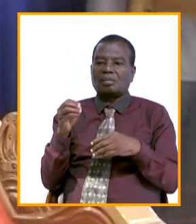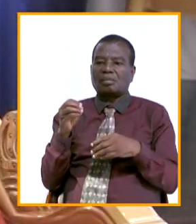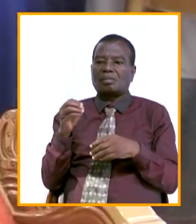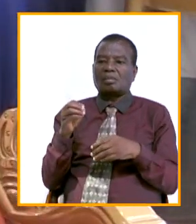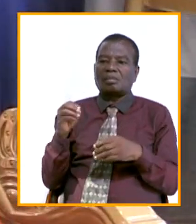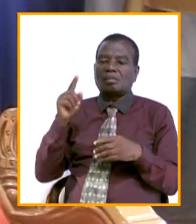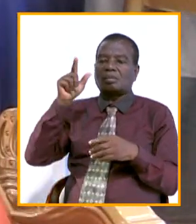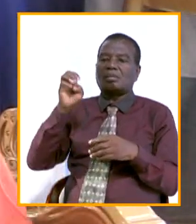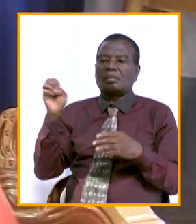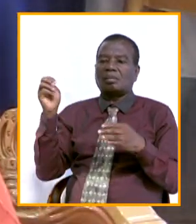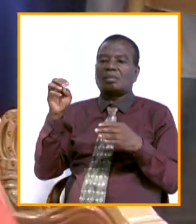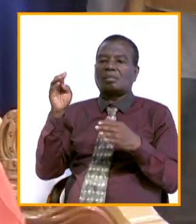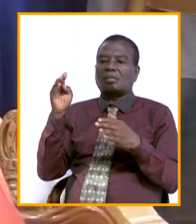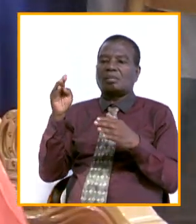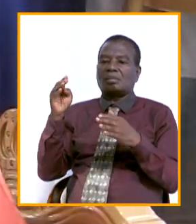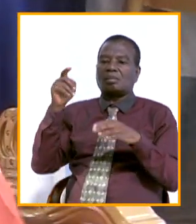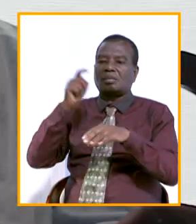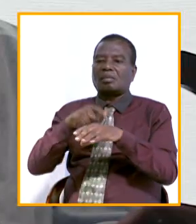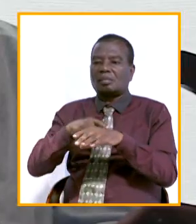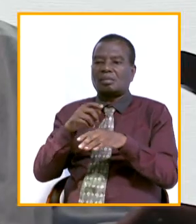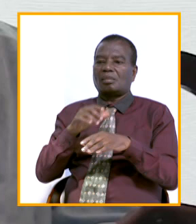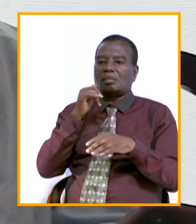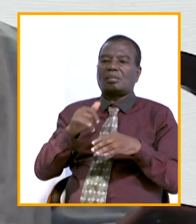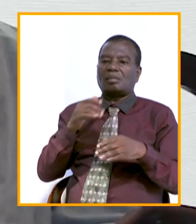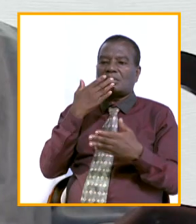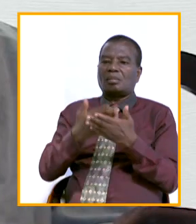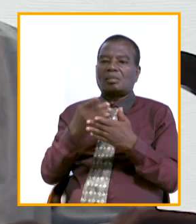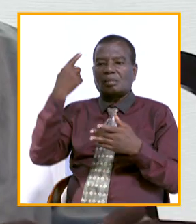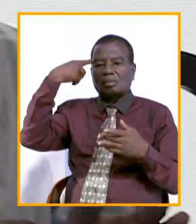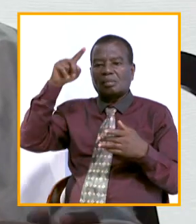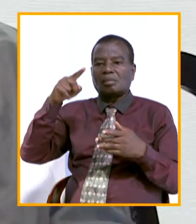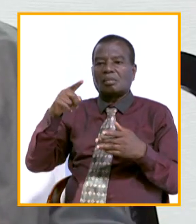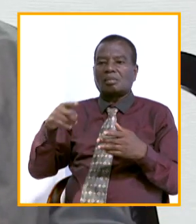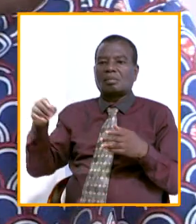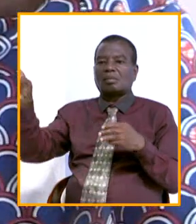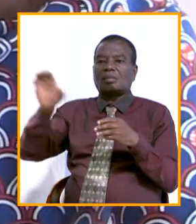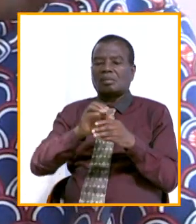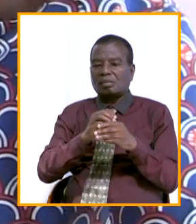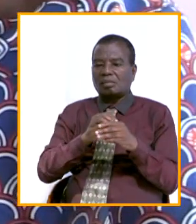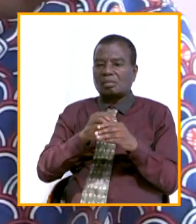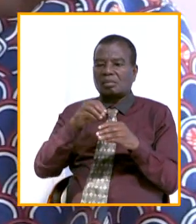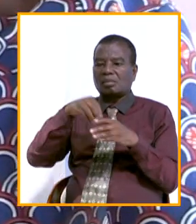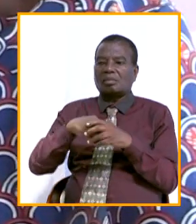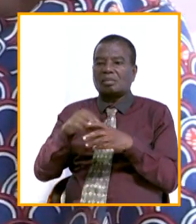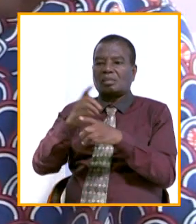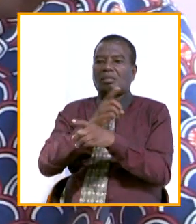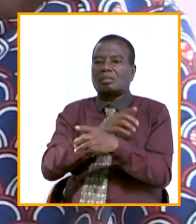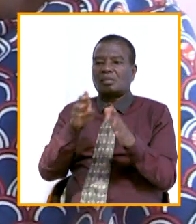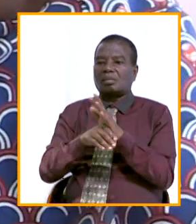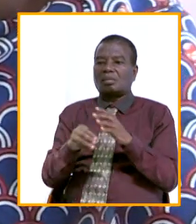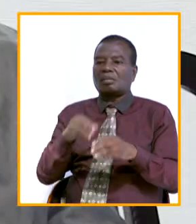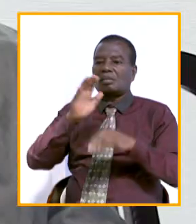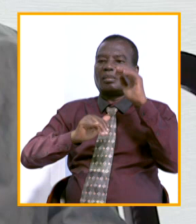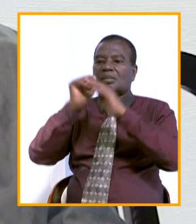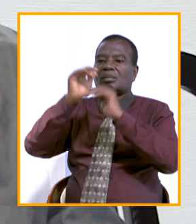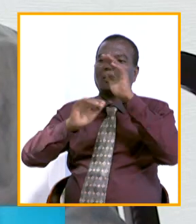Le moment est favorable pour s'impliquer dans le développement et la construction